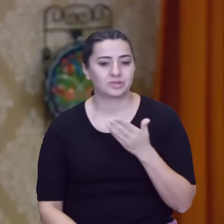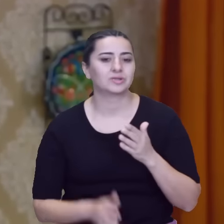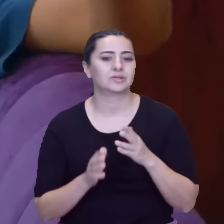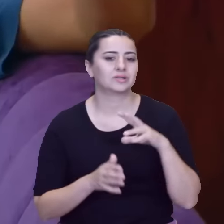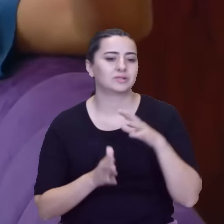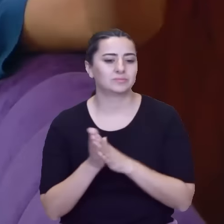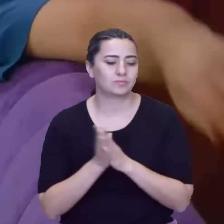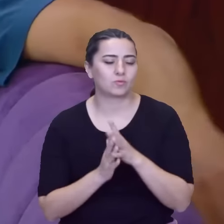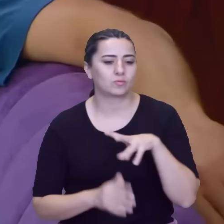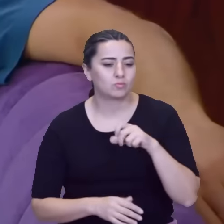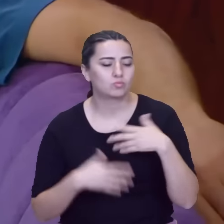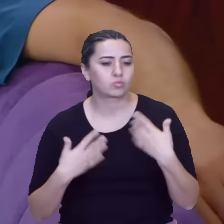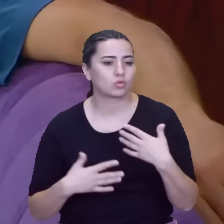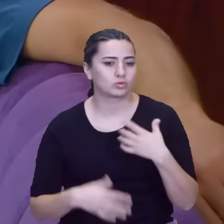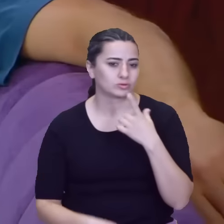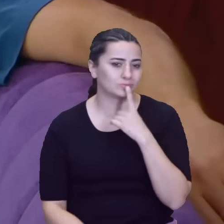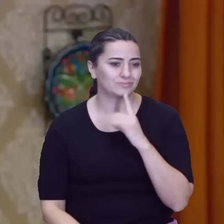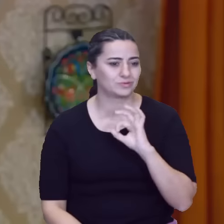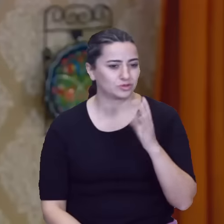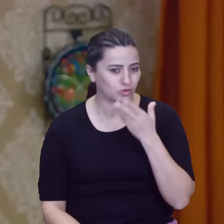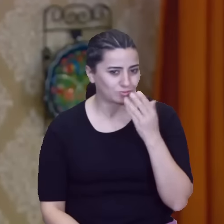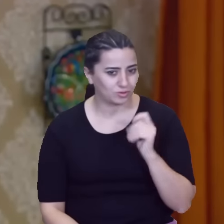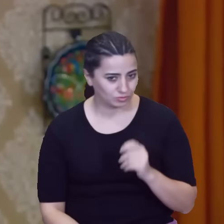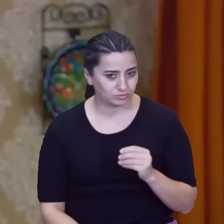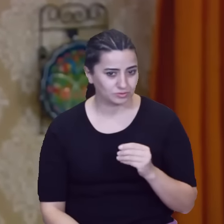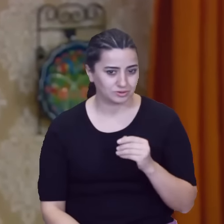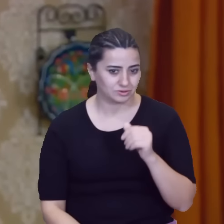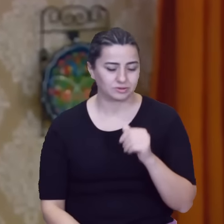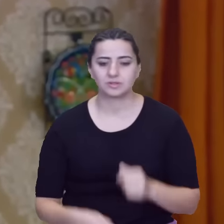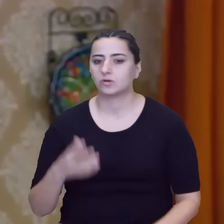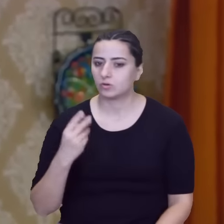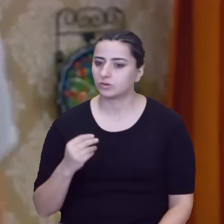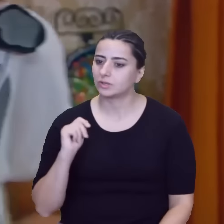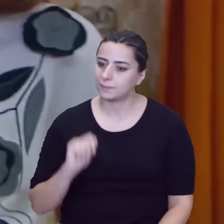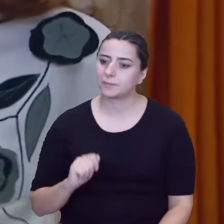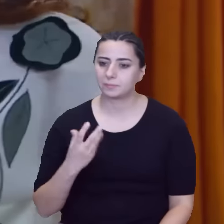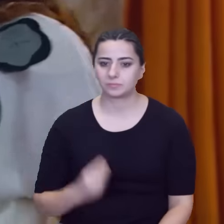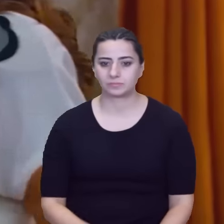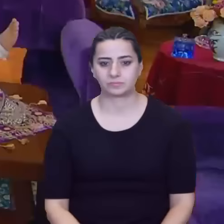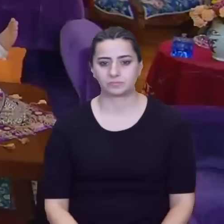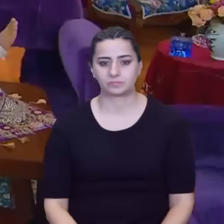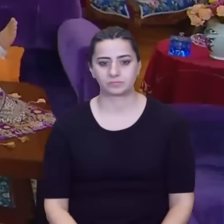nane limon böyle hani bol limonlu. Çorba yapsan, içsem. Tabii yaparım Ahmetciğim tabii.